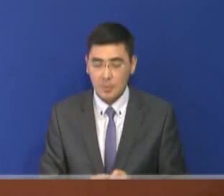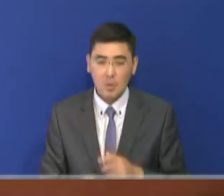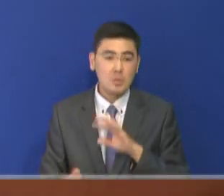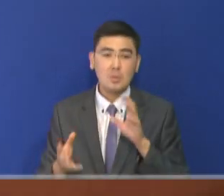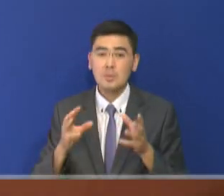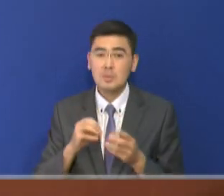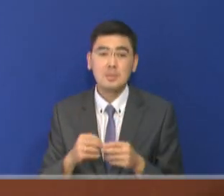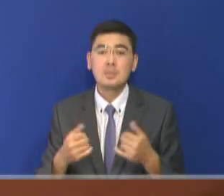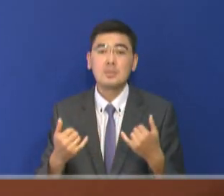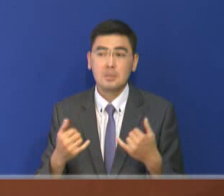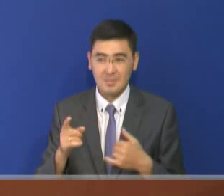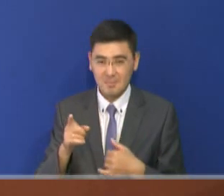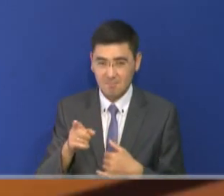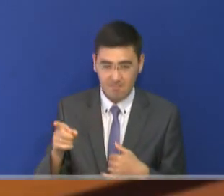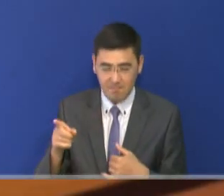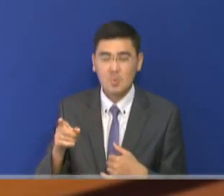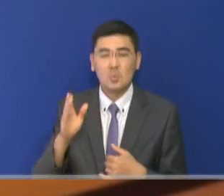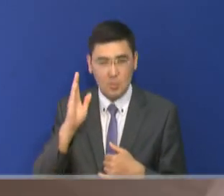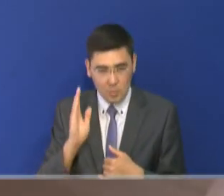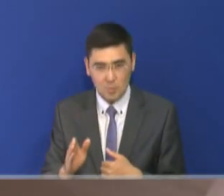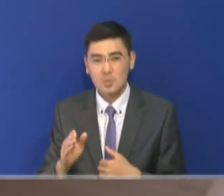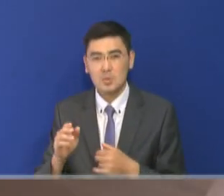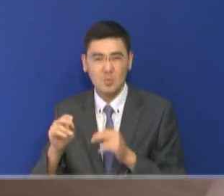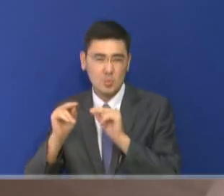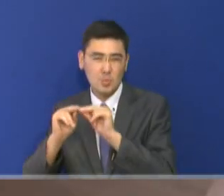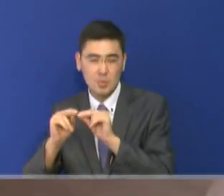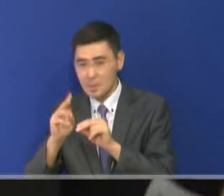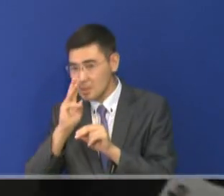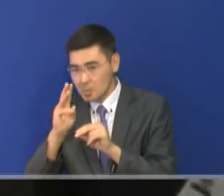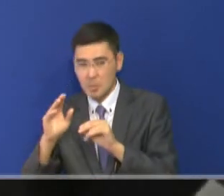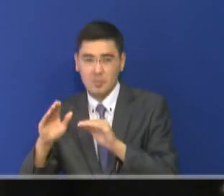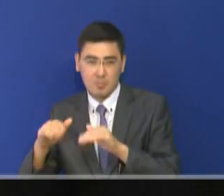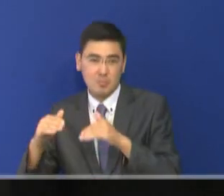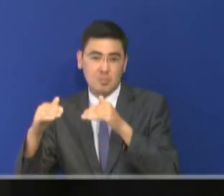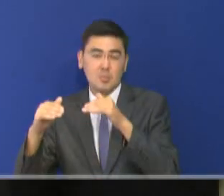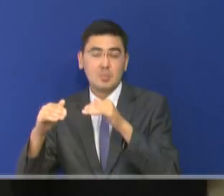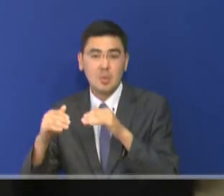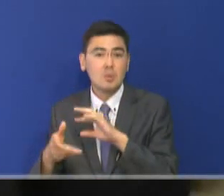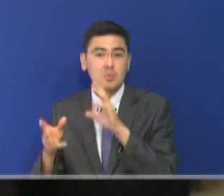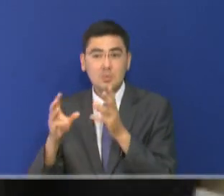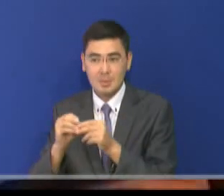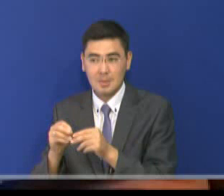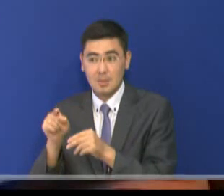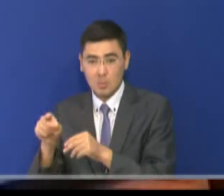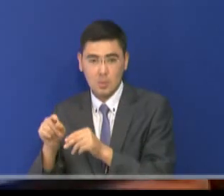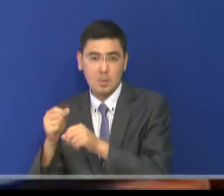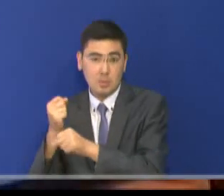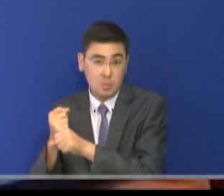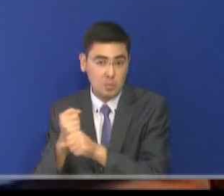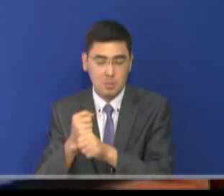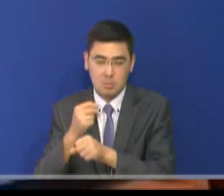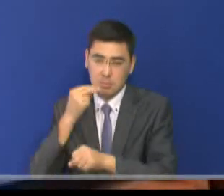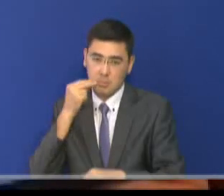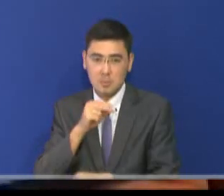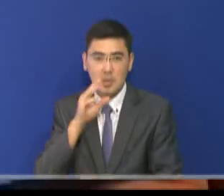посредством увеличения государственных грантов. Это, безусловно, отразится на качественной подготовке специалистов.